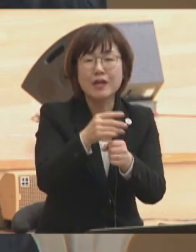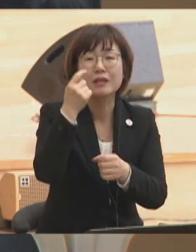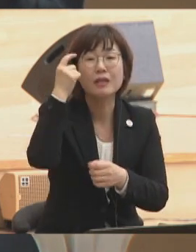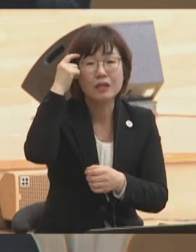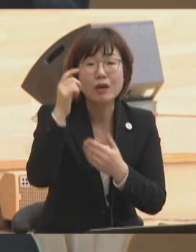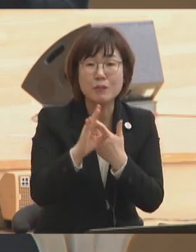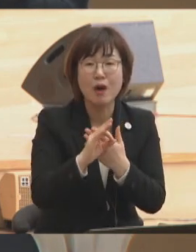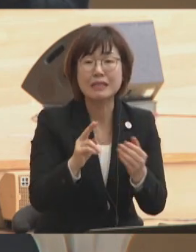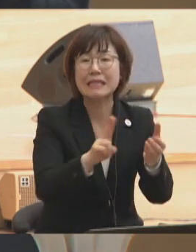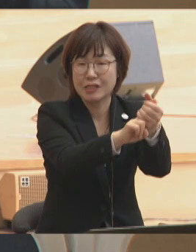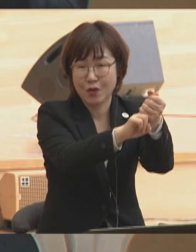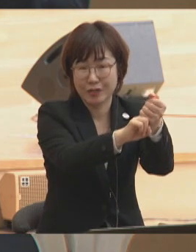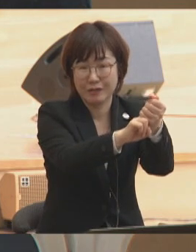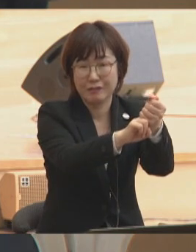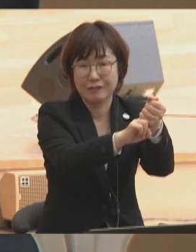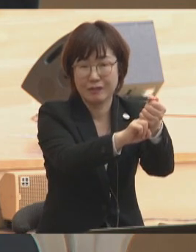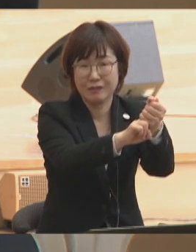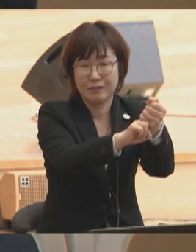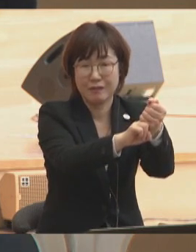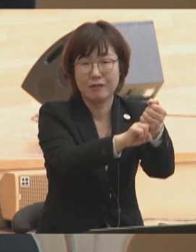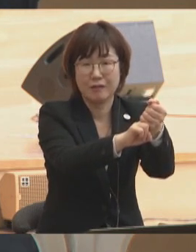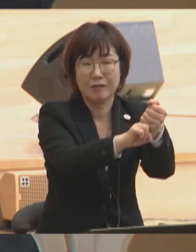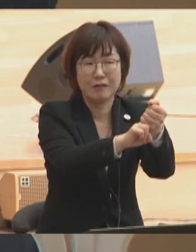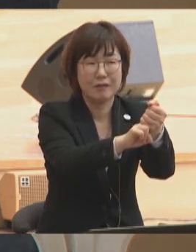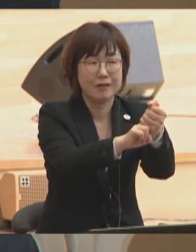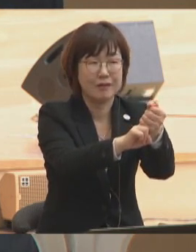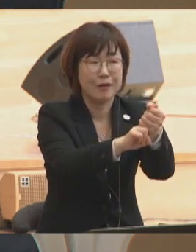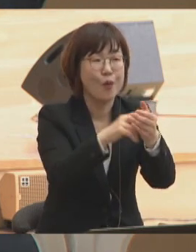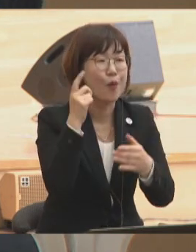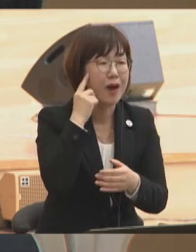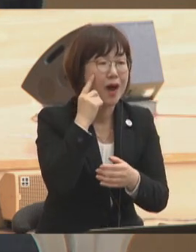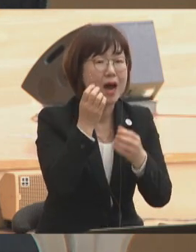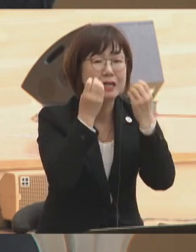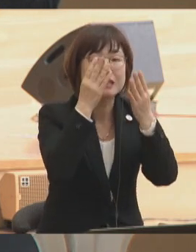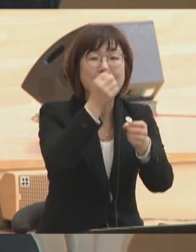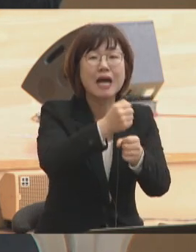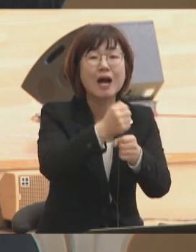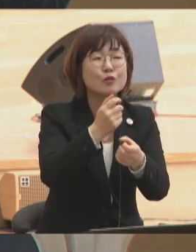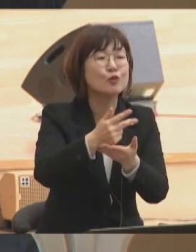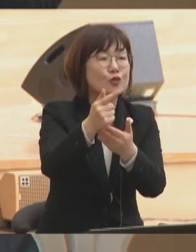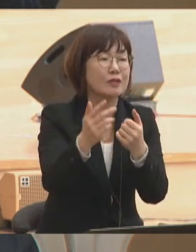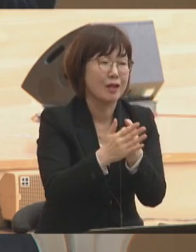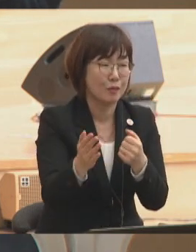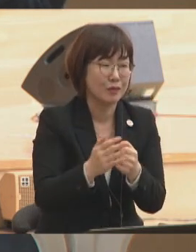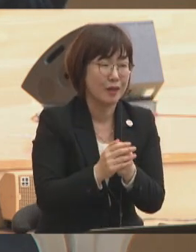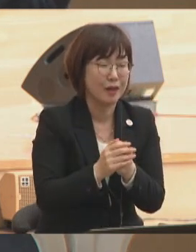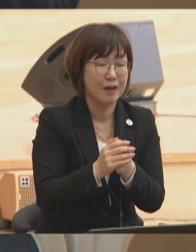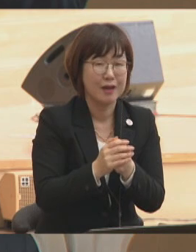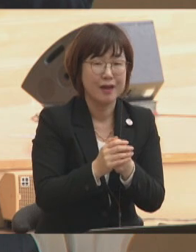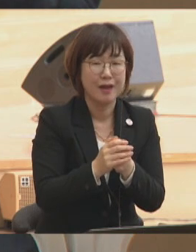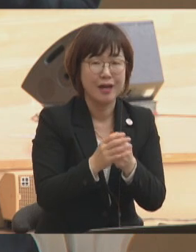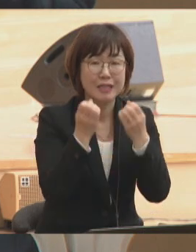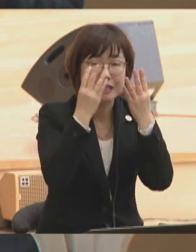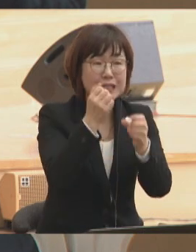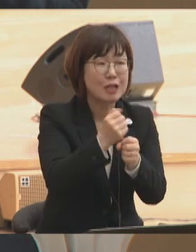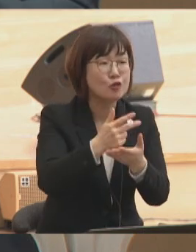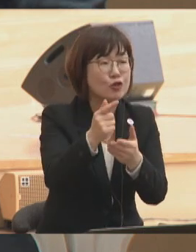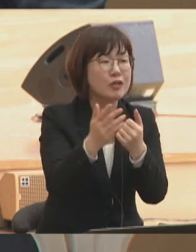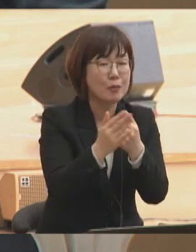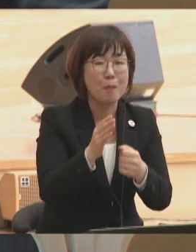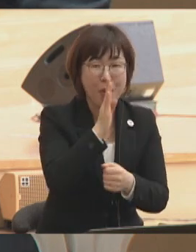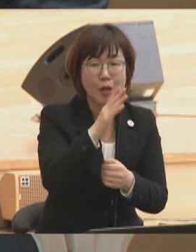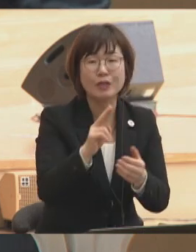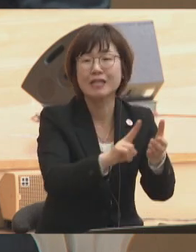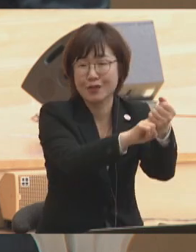불쌍히 여기시면 기적인 거예요. 왜 창조주께 주님이시니까 바로 기적이. 이 정도가